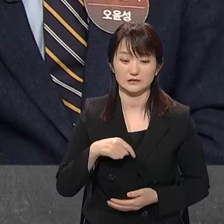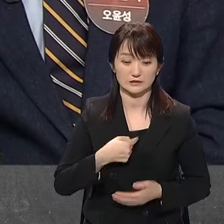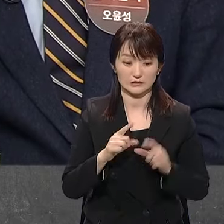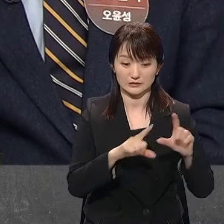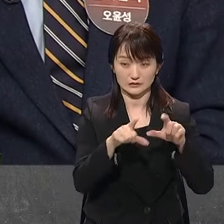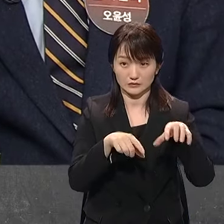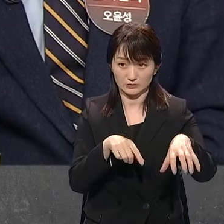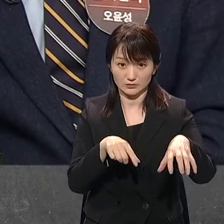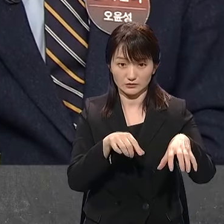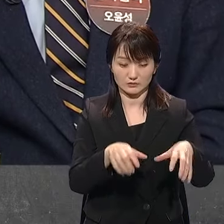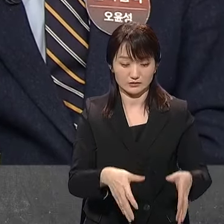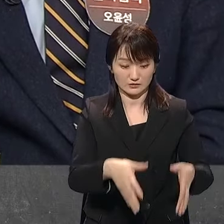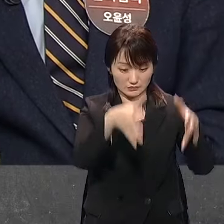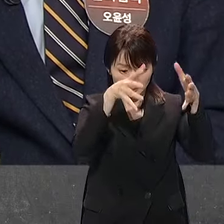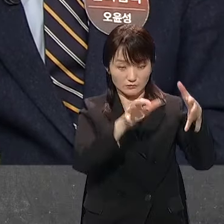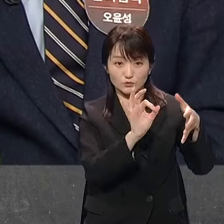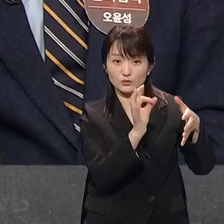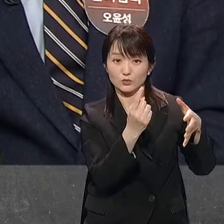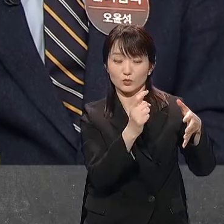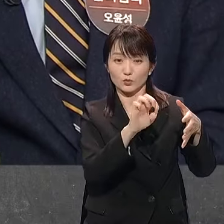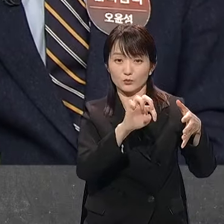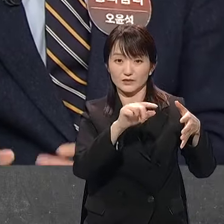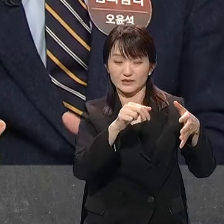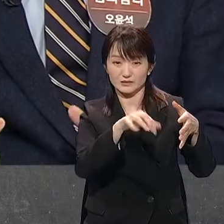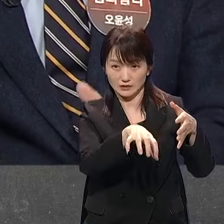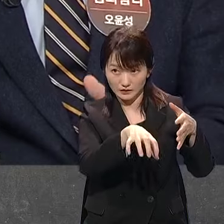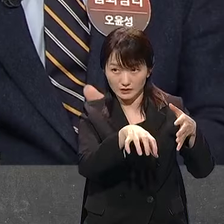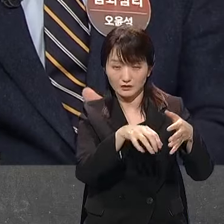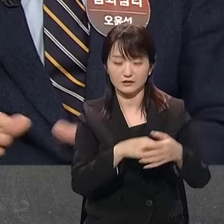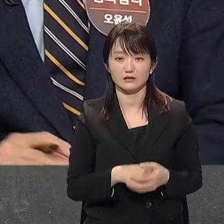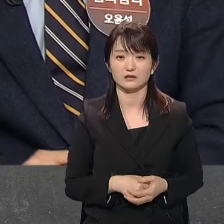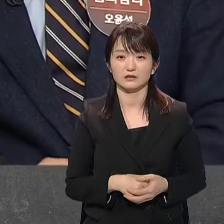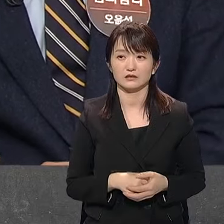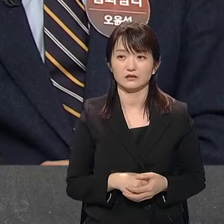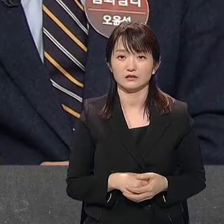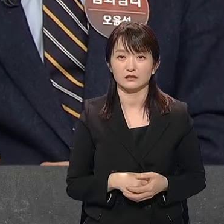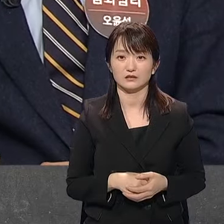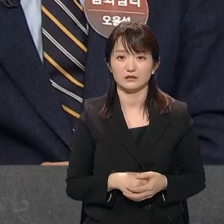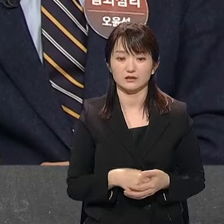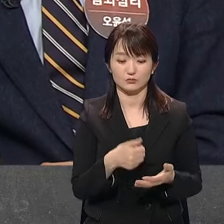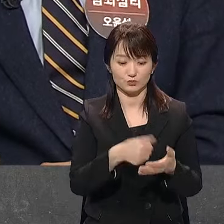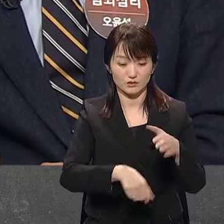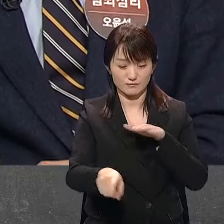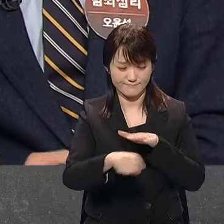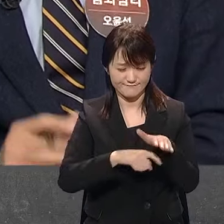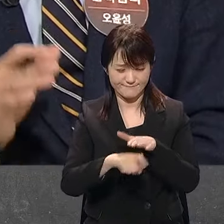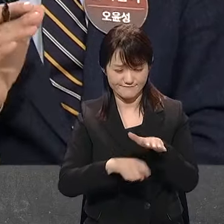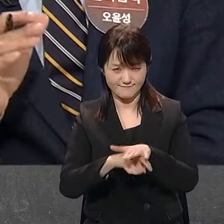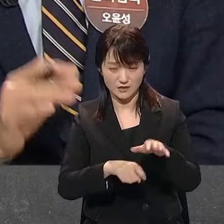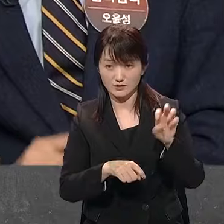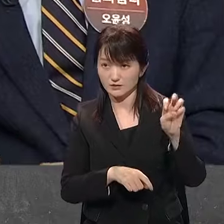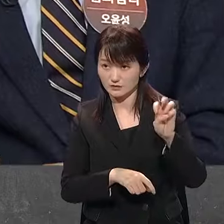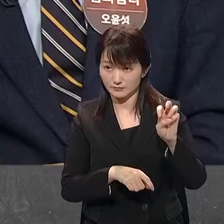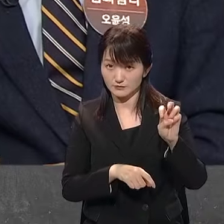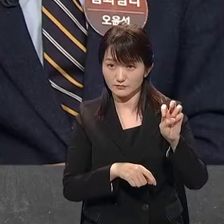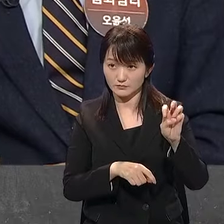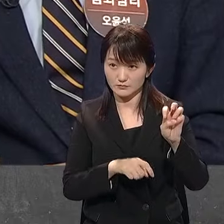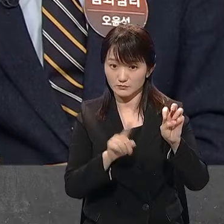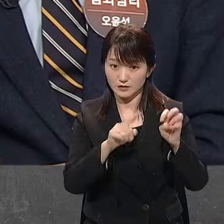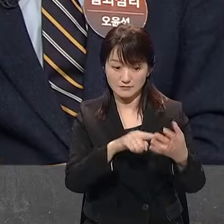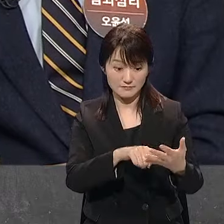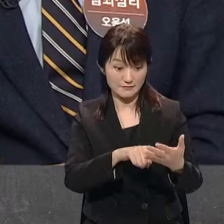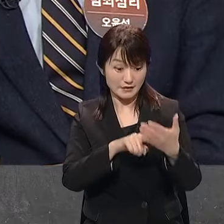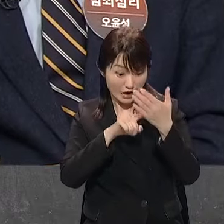있는 그 오피스텔에 저런 식으로 이제 뭐 30여 개 이상 절도를 하게 되면 결국 저렇게 뭔가